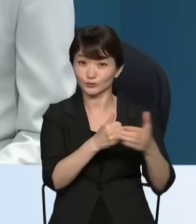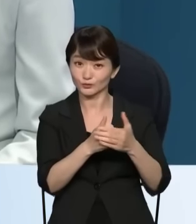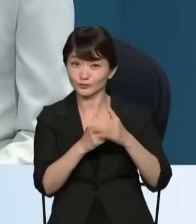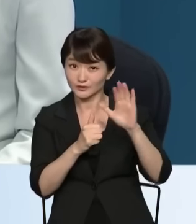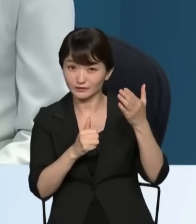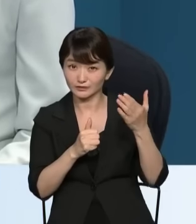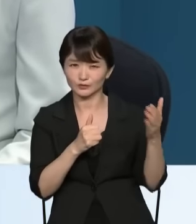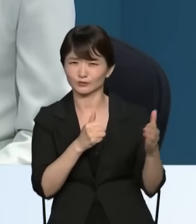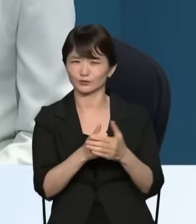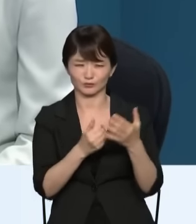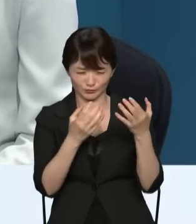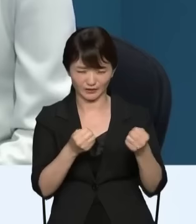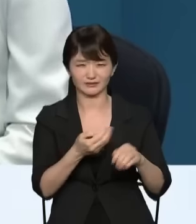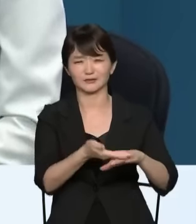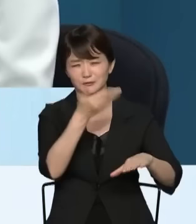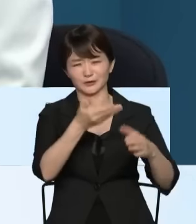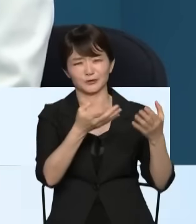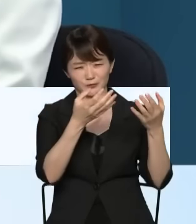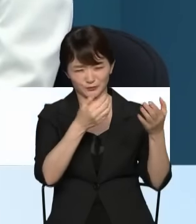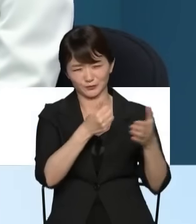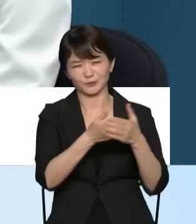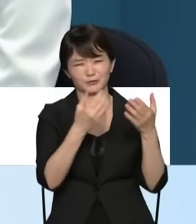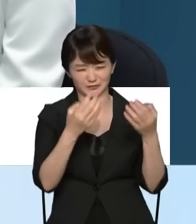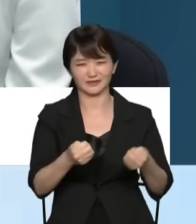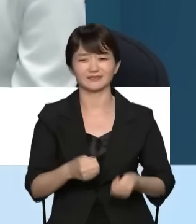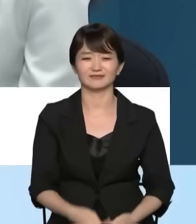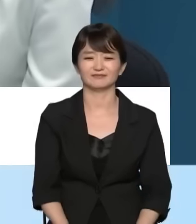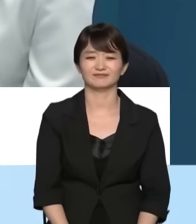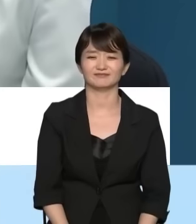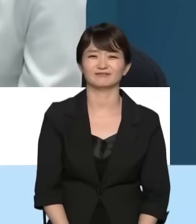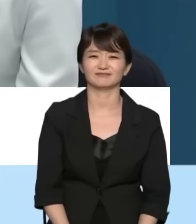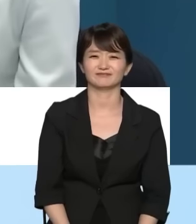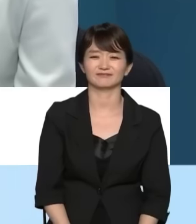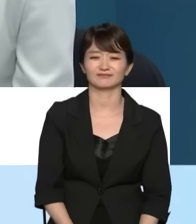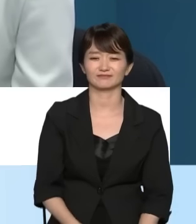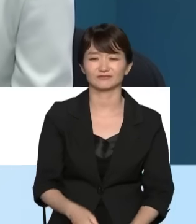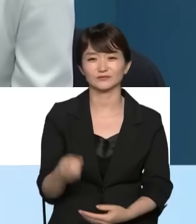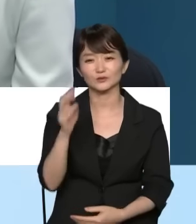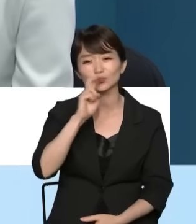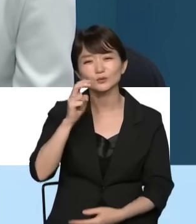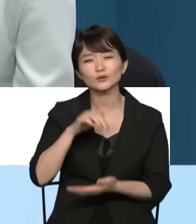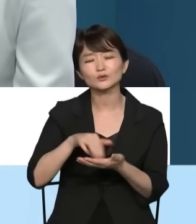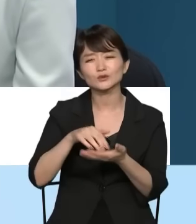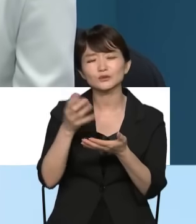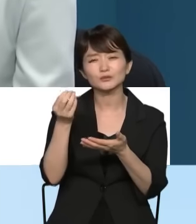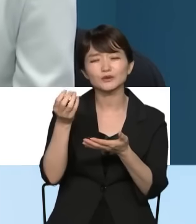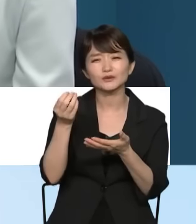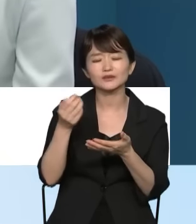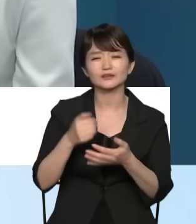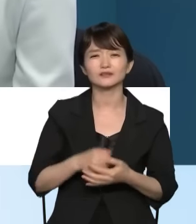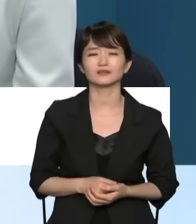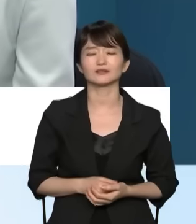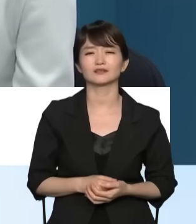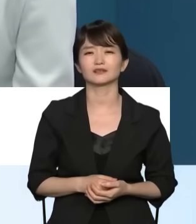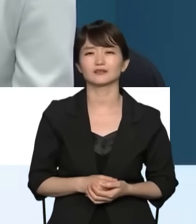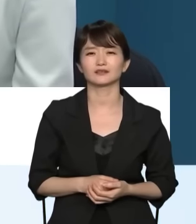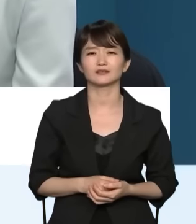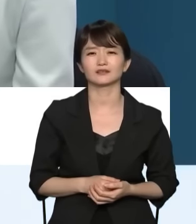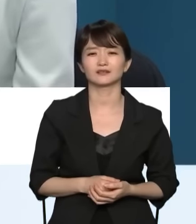도움을 주셨죠, 선배님께서. 네, 많은 도움을 주셨죠. 몇 곡이나 다 나오나요, 곡이? 제 앨범에